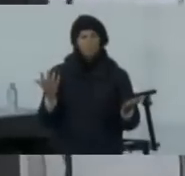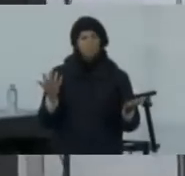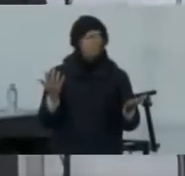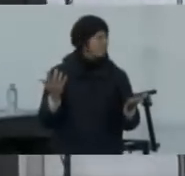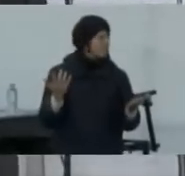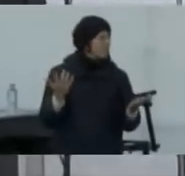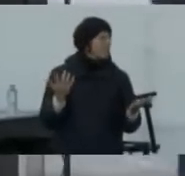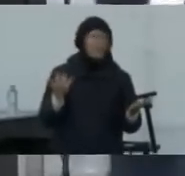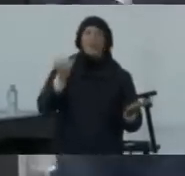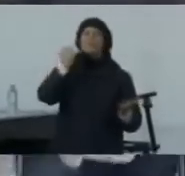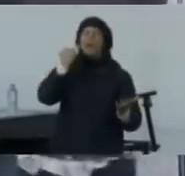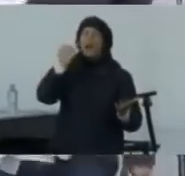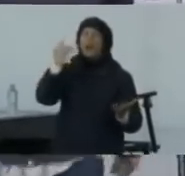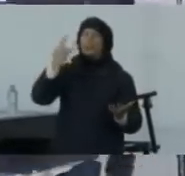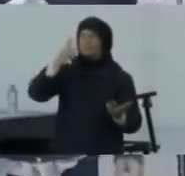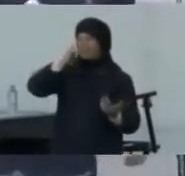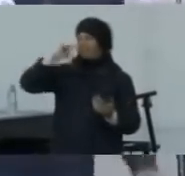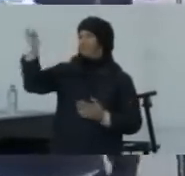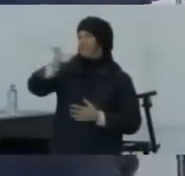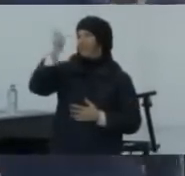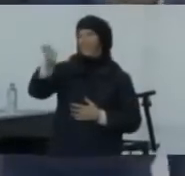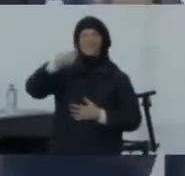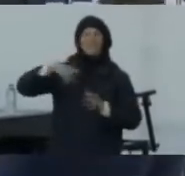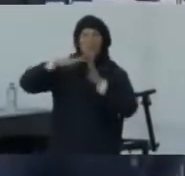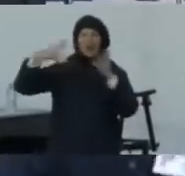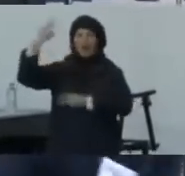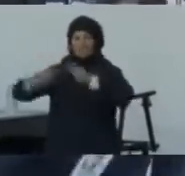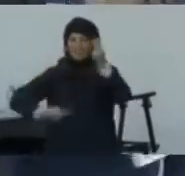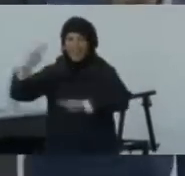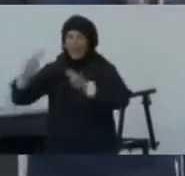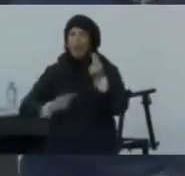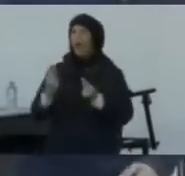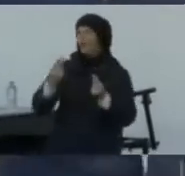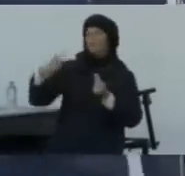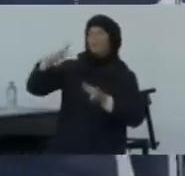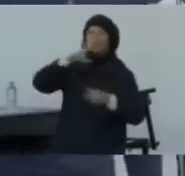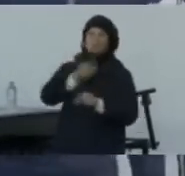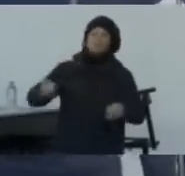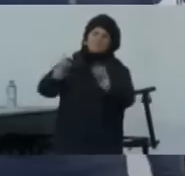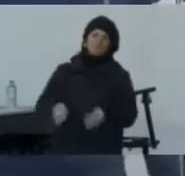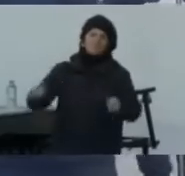è facile prendere per il culo la Corte dei Conti o la Procura del Lazio che dice esattamente le stesse cose